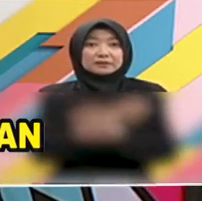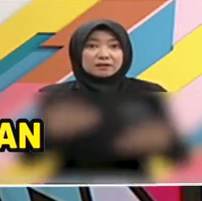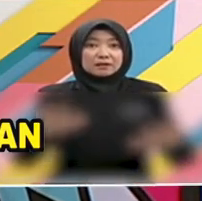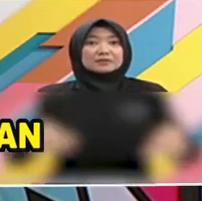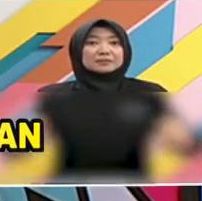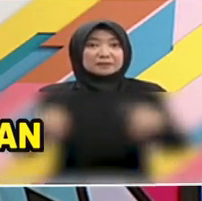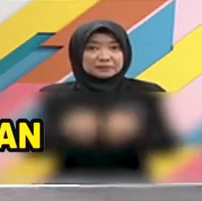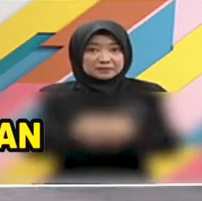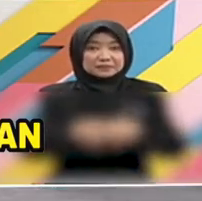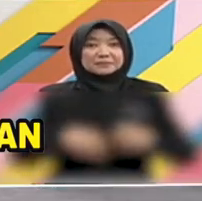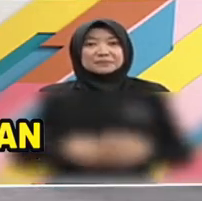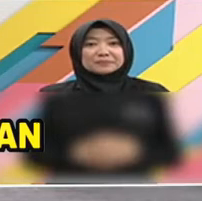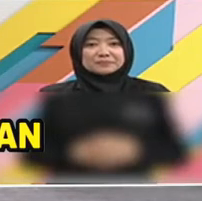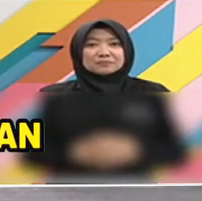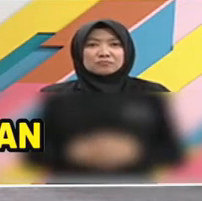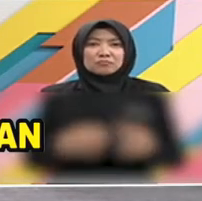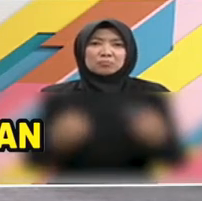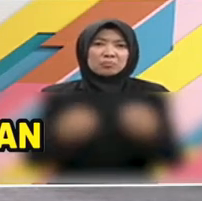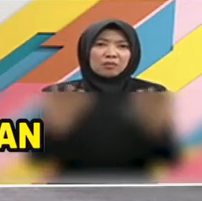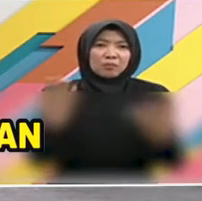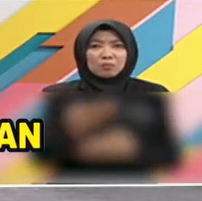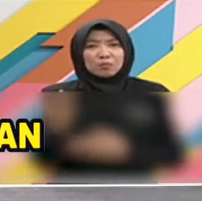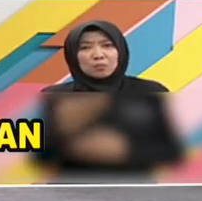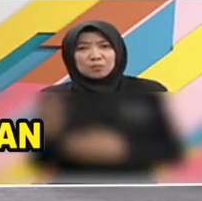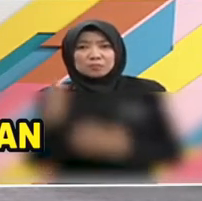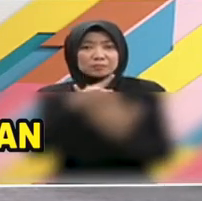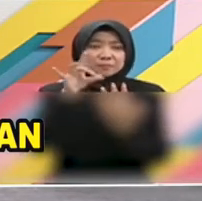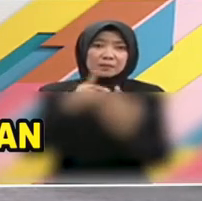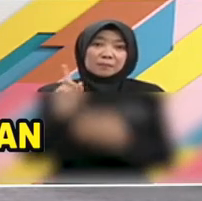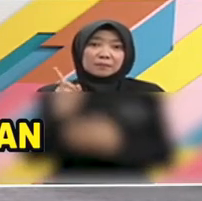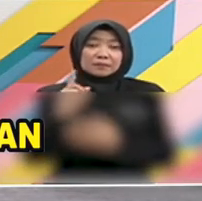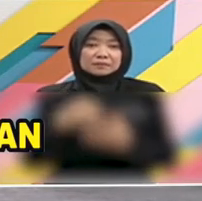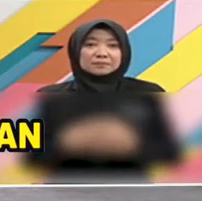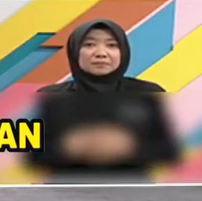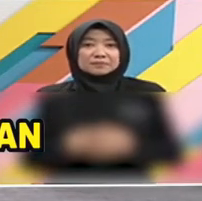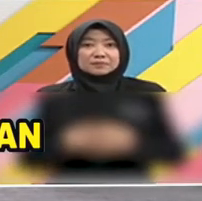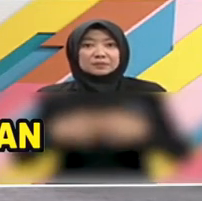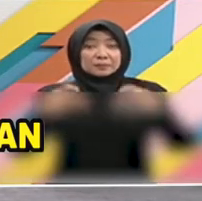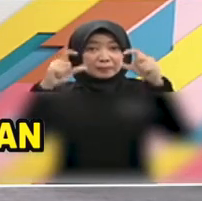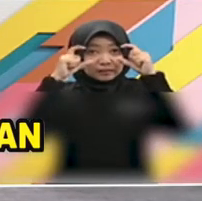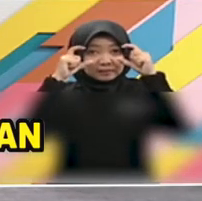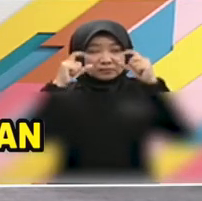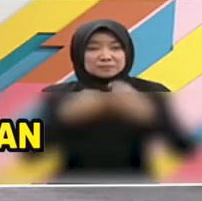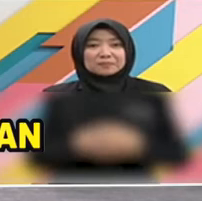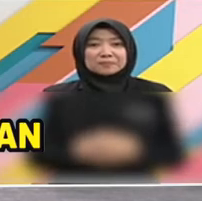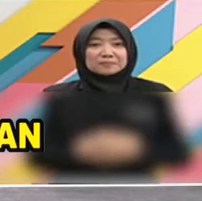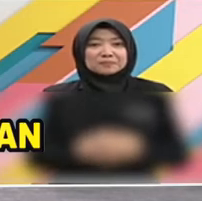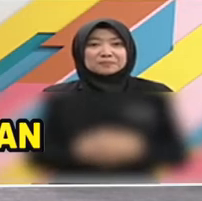Apa lagi ya? Banyak di hadapan kita ni barang-barang. Okey, saya ambil cermin mata. Cermin mata ni kalau